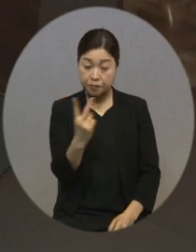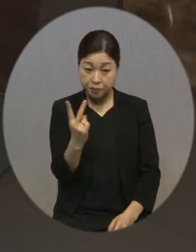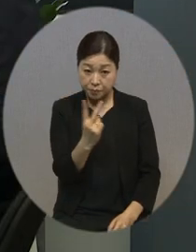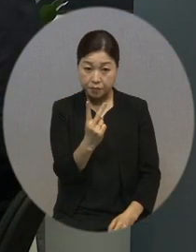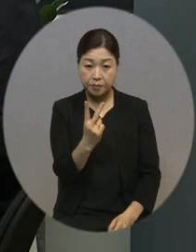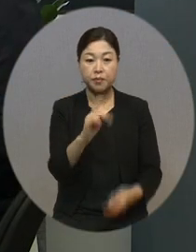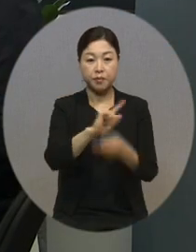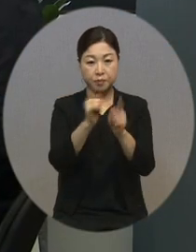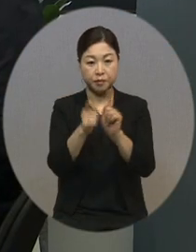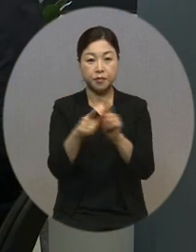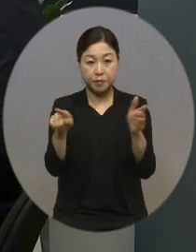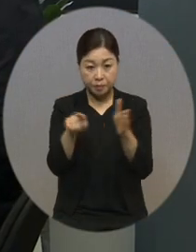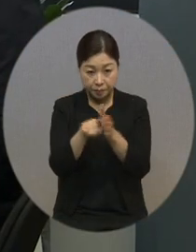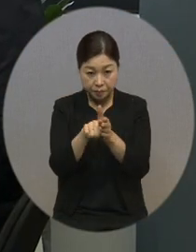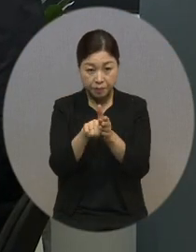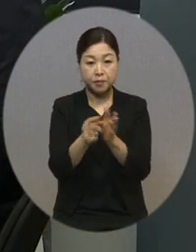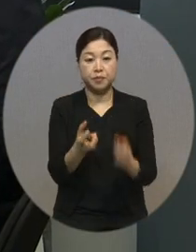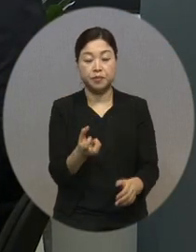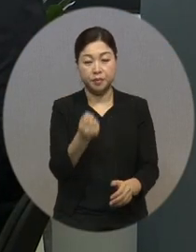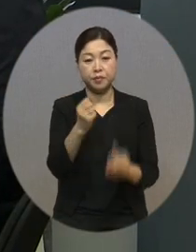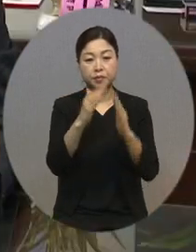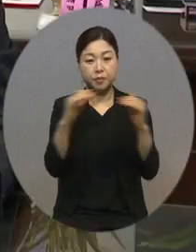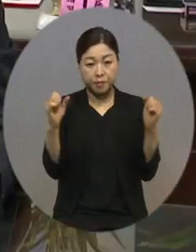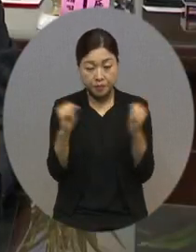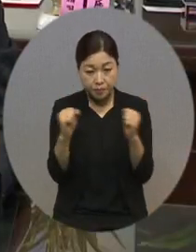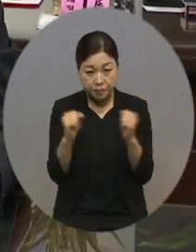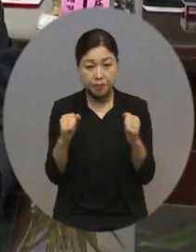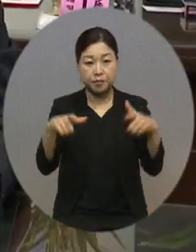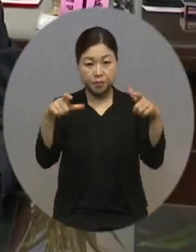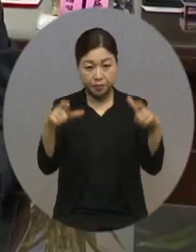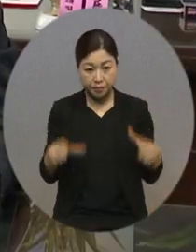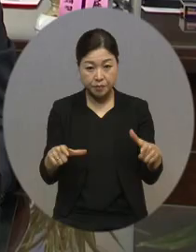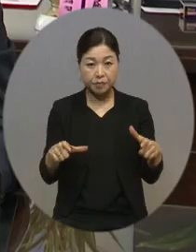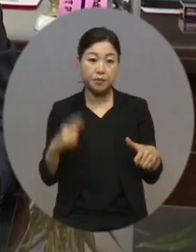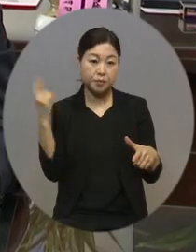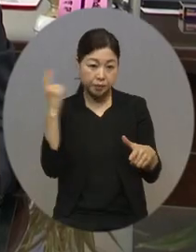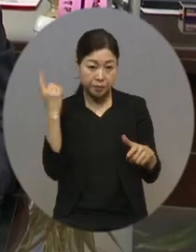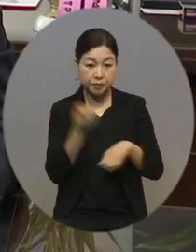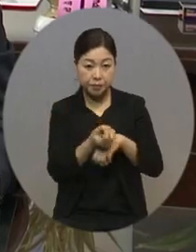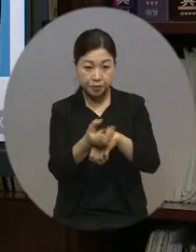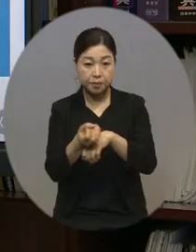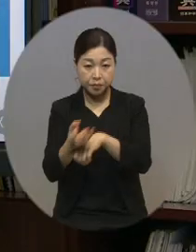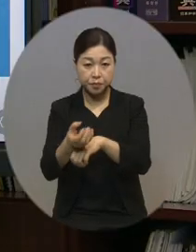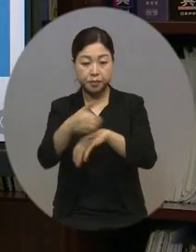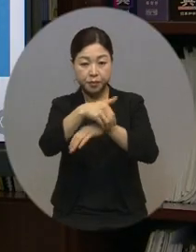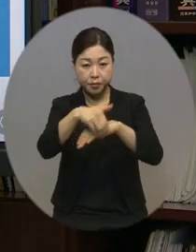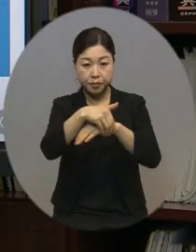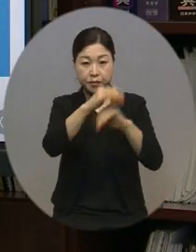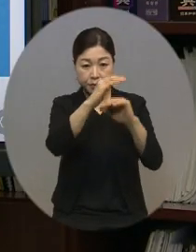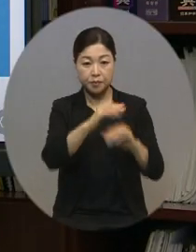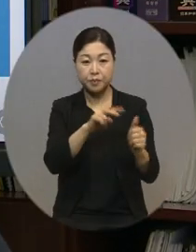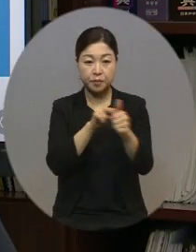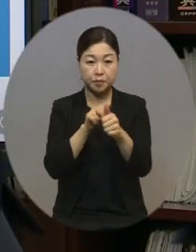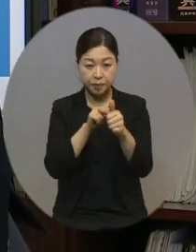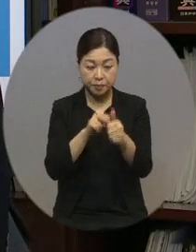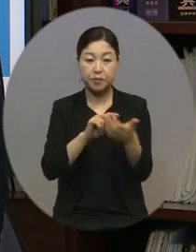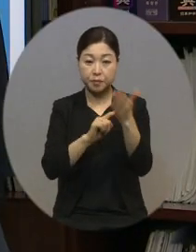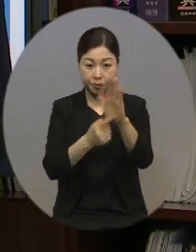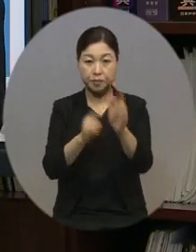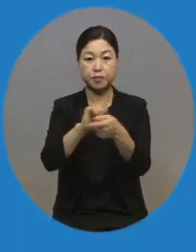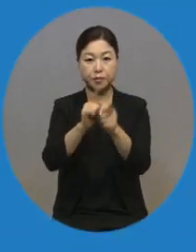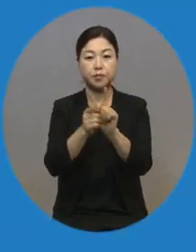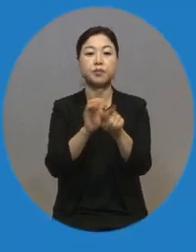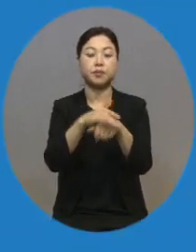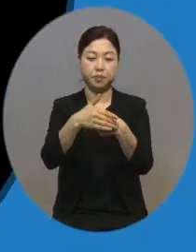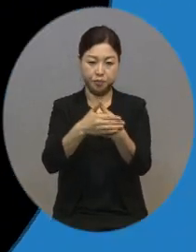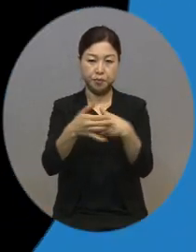신뢰를 바탕으로 전북특별자치도 지역의 발빠른 소식을 함께 전하는 데 앞장서고 기획기사, 정보 제공 등에 있어 적극 협력하기로 했습니다.